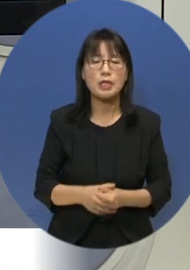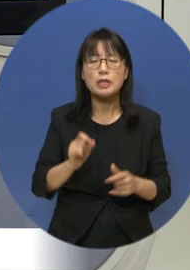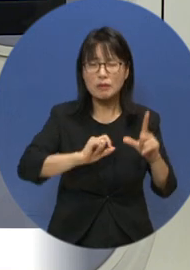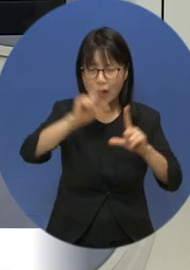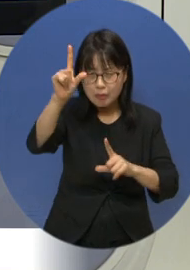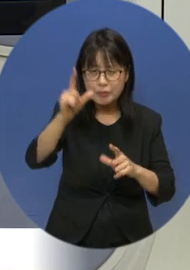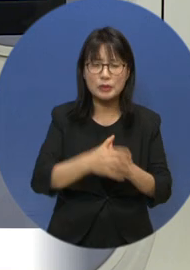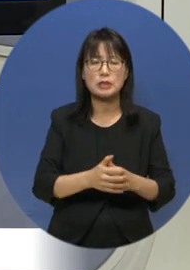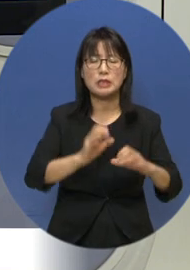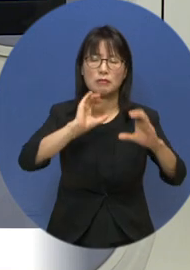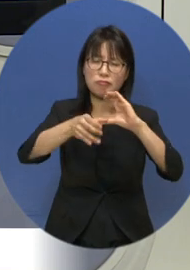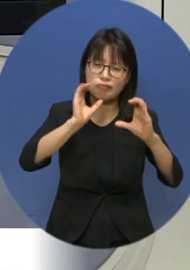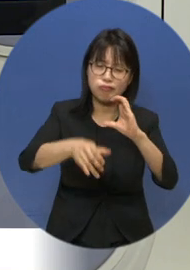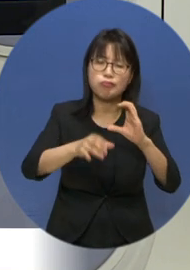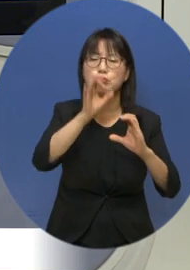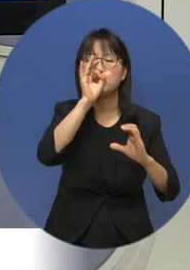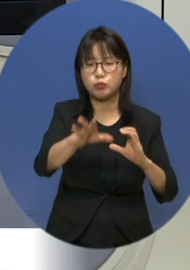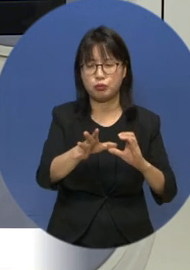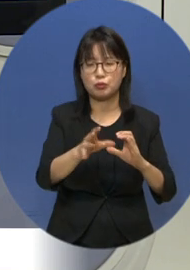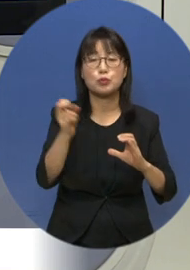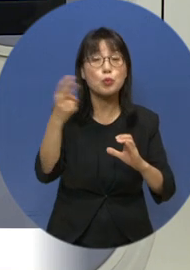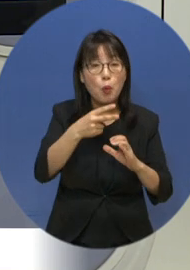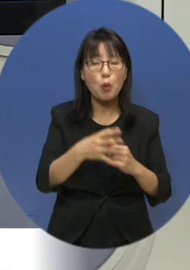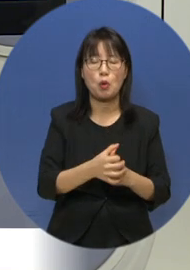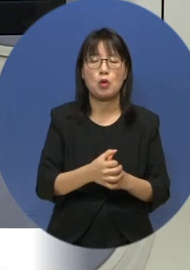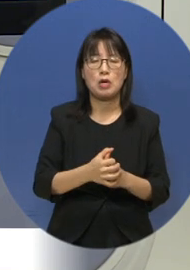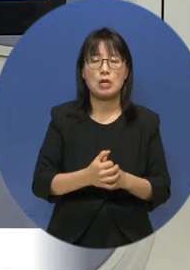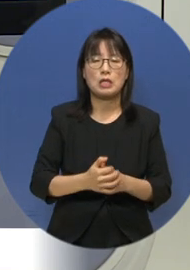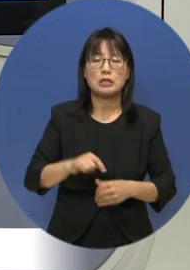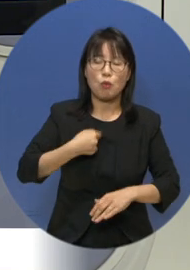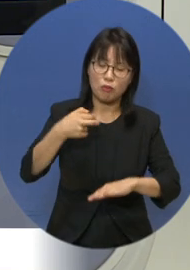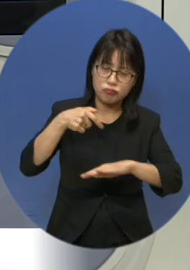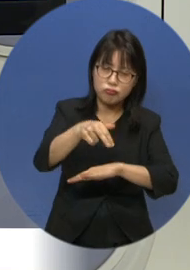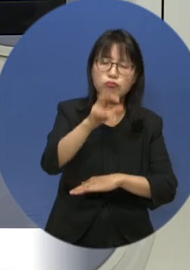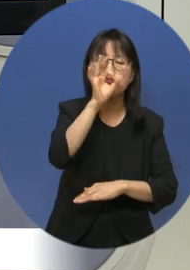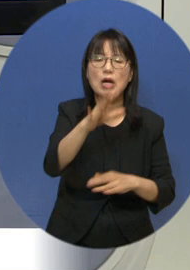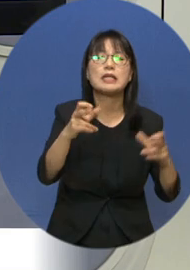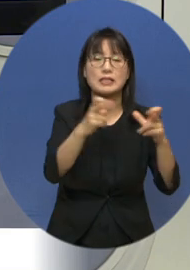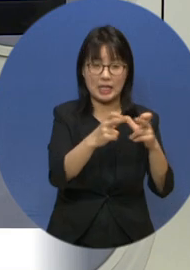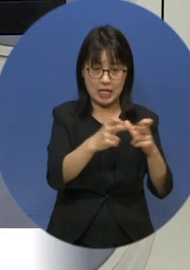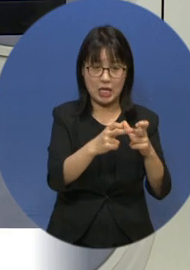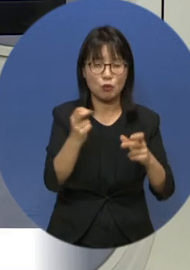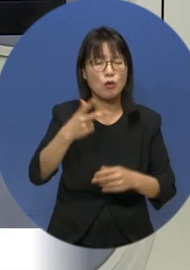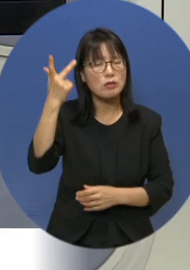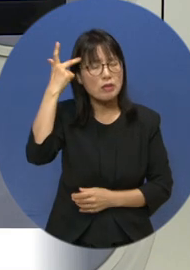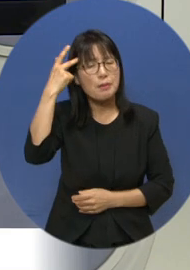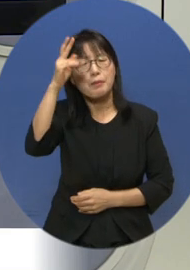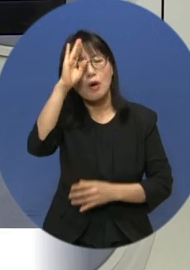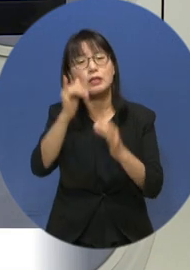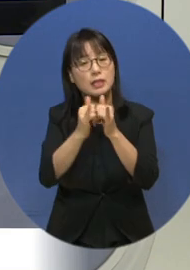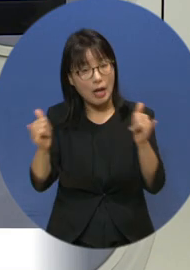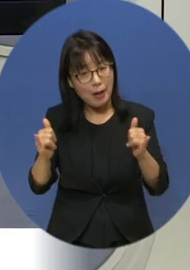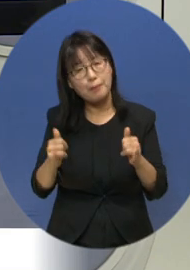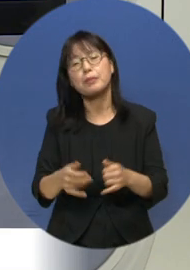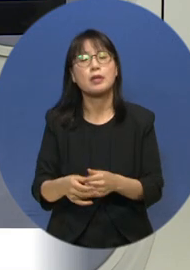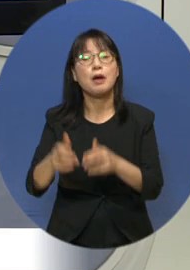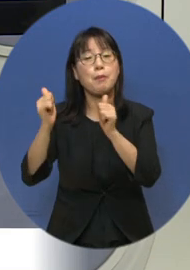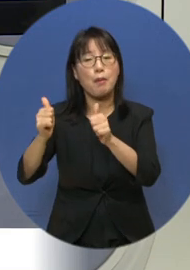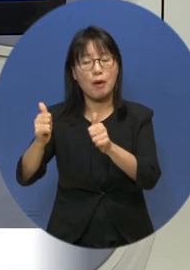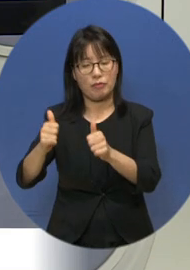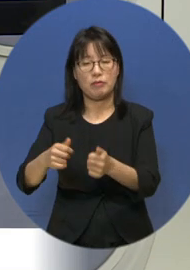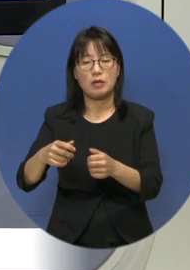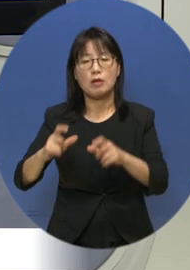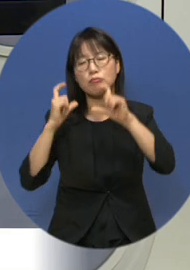대부분은 의사 능력이 없거나 스스로 거동 하기 어려운 장애인 정신질환자 등이며 법원에 의한 사망